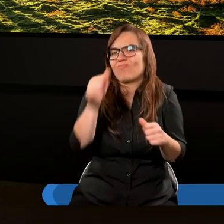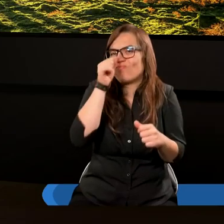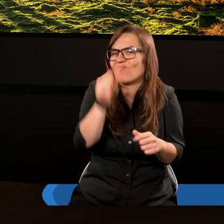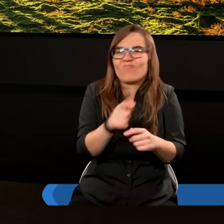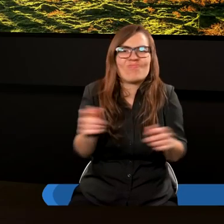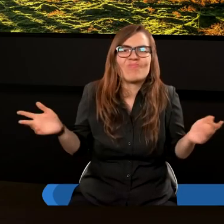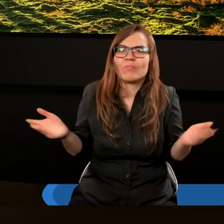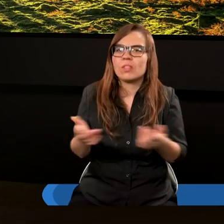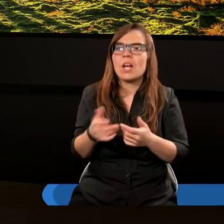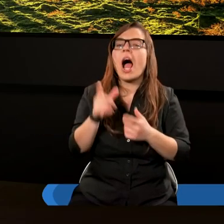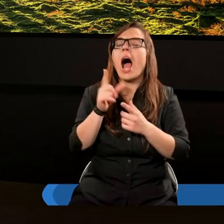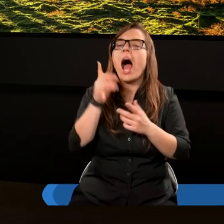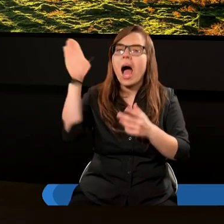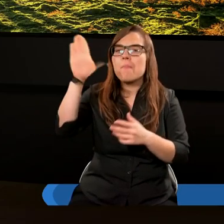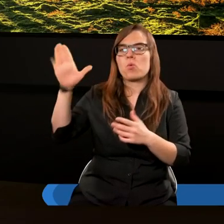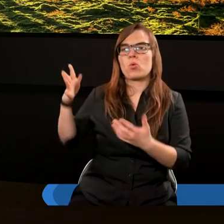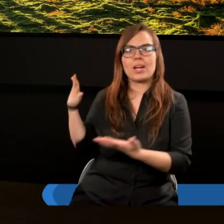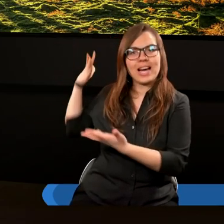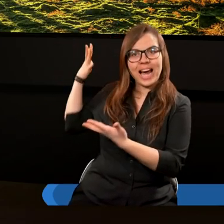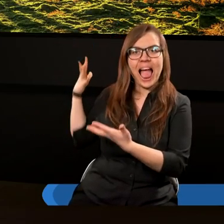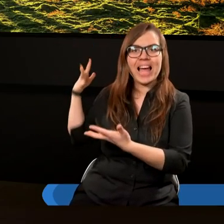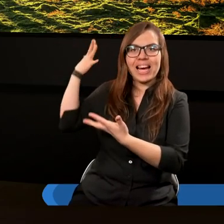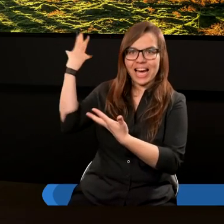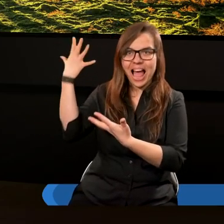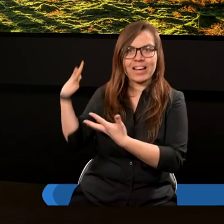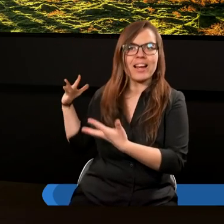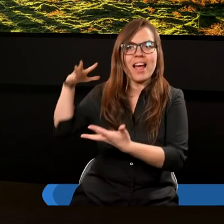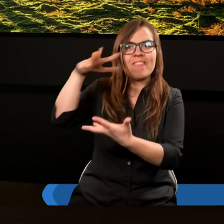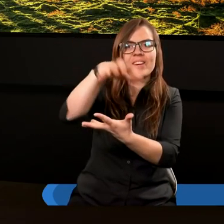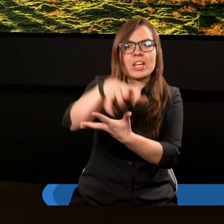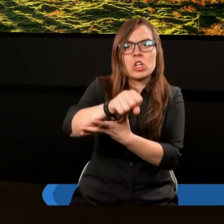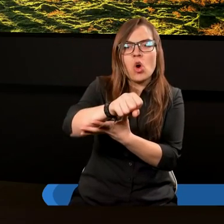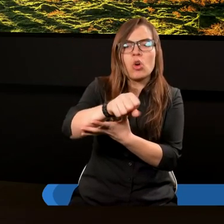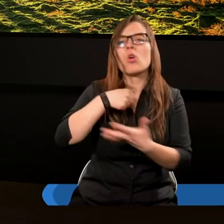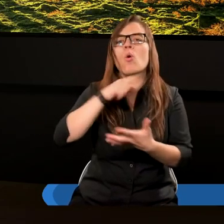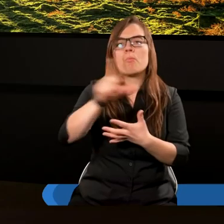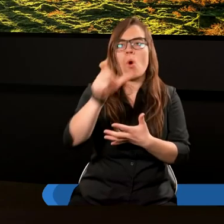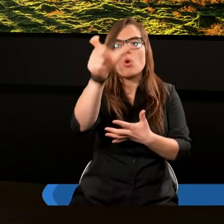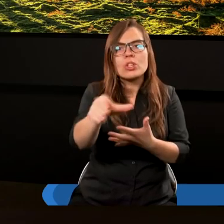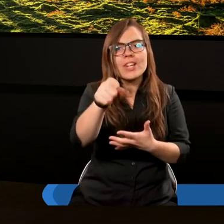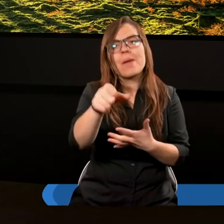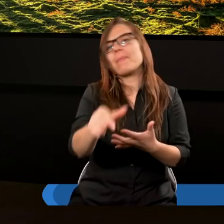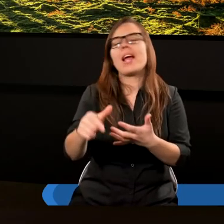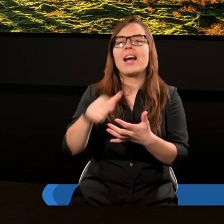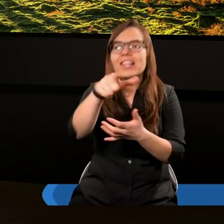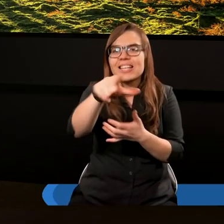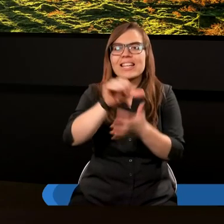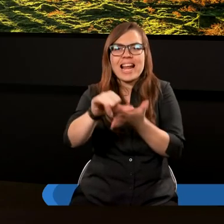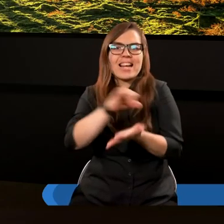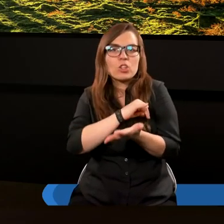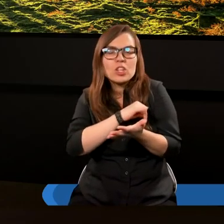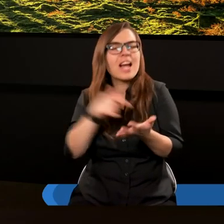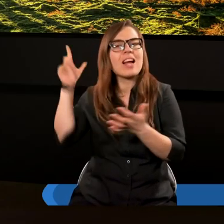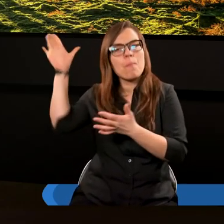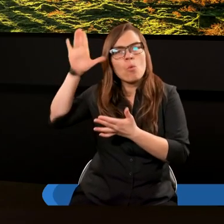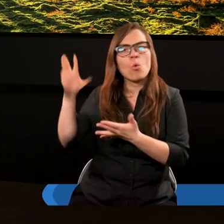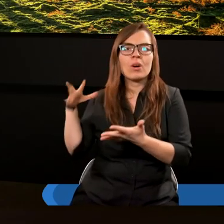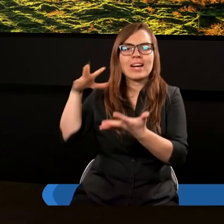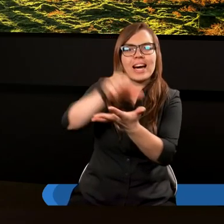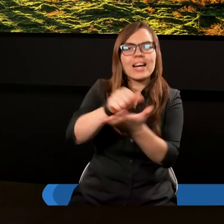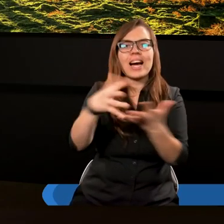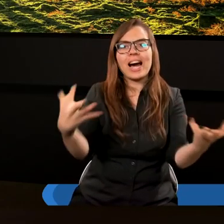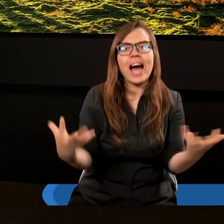ale Bóg wyciągnął rękę, chwycił grzesznika i przyciągnął go w swoją stronę i to jest ta wieczna Ewangelia,